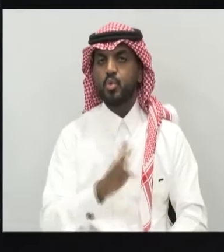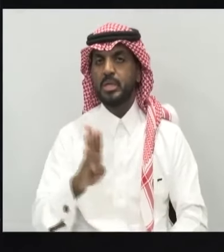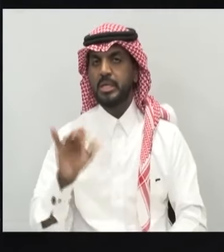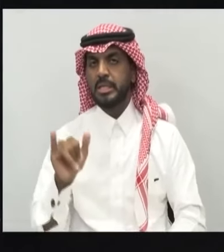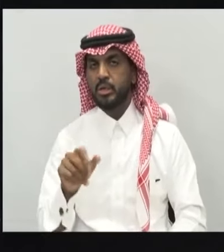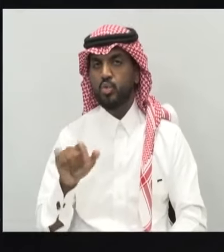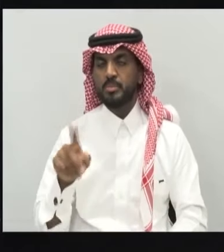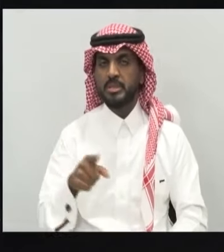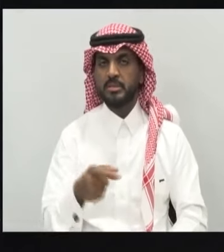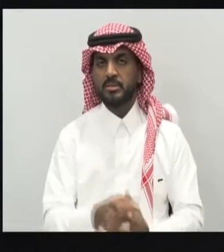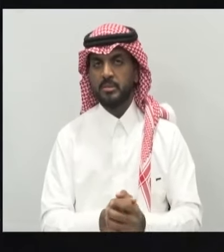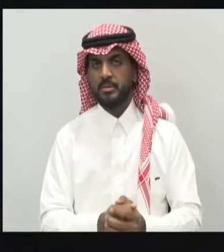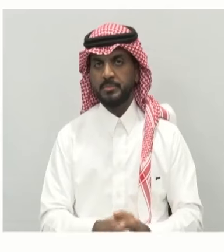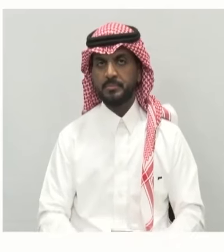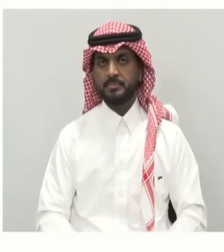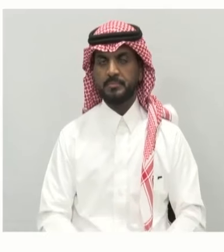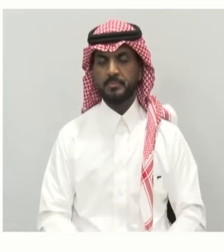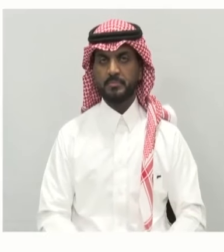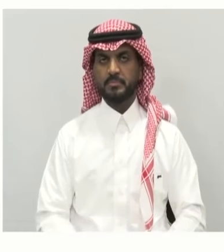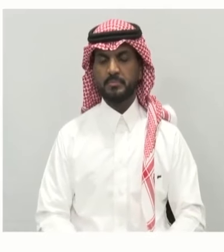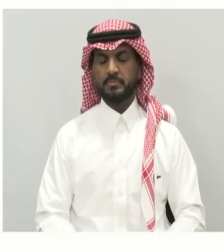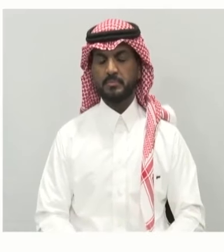متر بارك الله فيكم تفضلوا يا